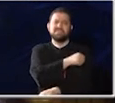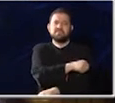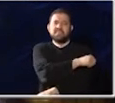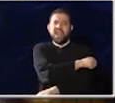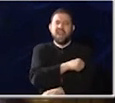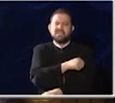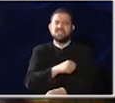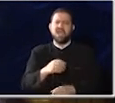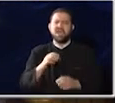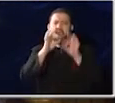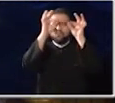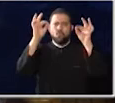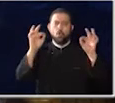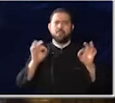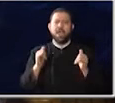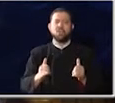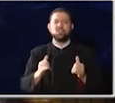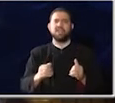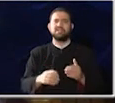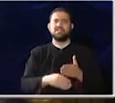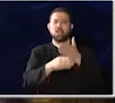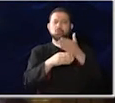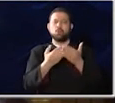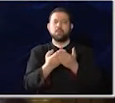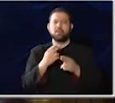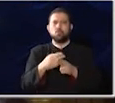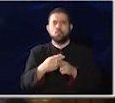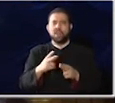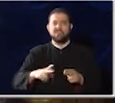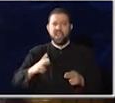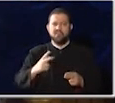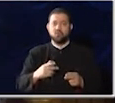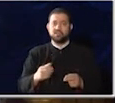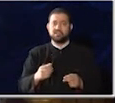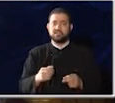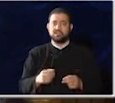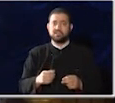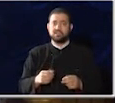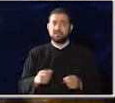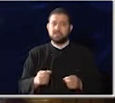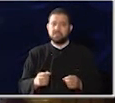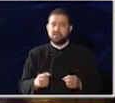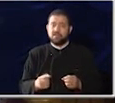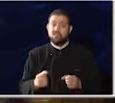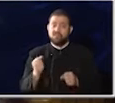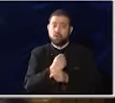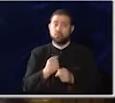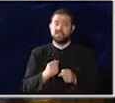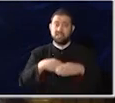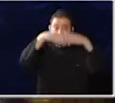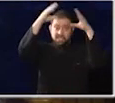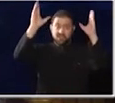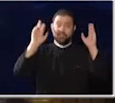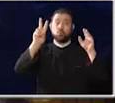spitalizarea, forma aceasta de îngrijire a bolnavilor, a fost inventată de sfinți părinți precum Vasile cel Mare